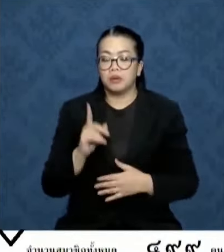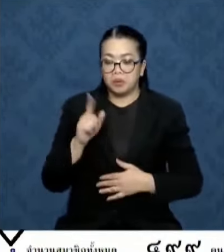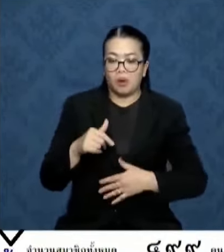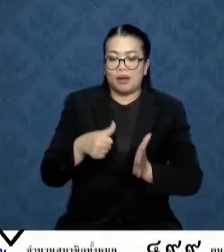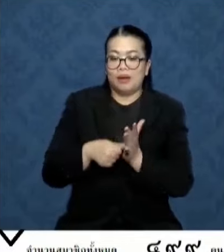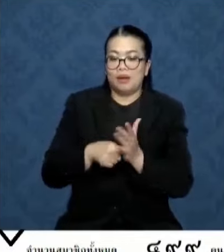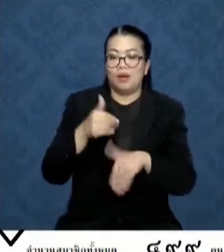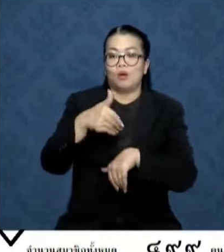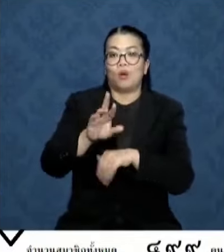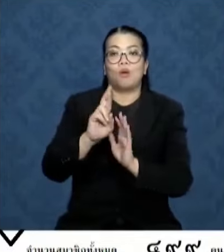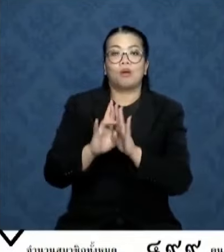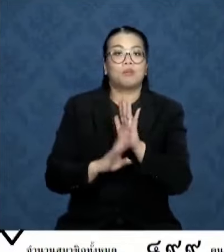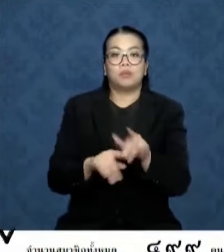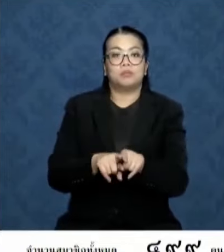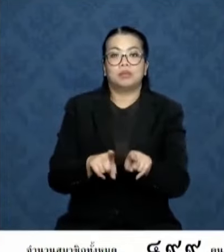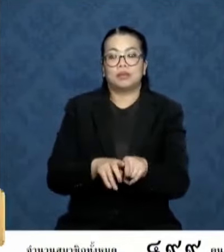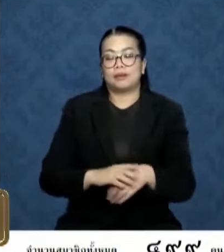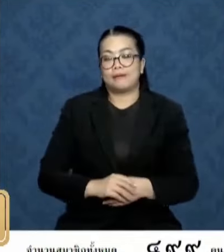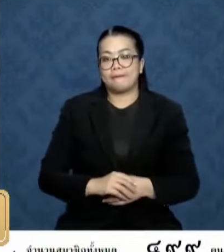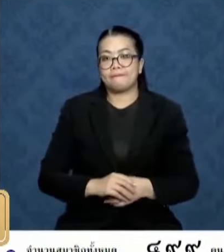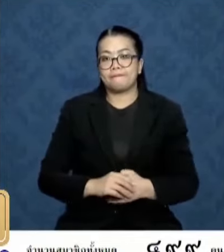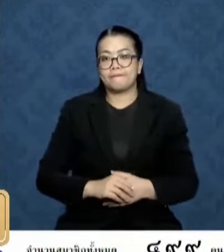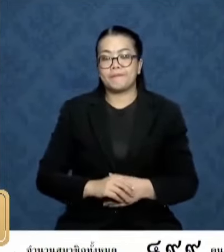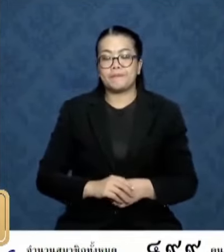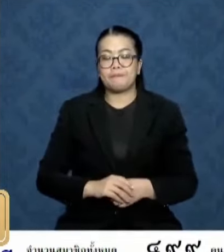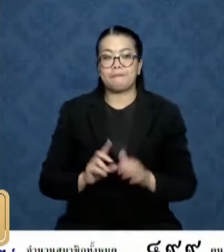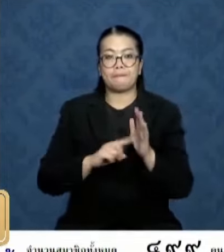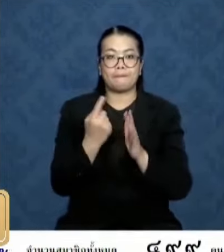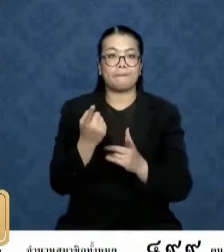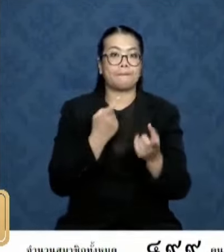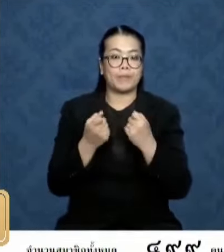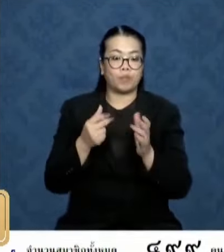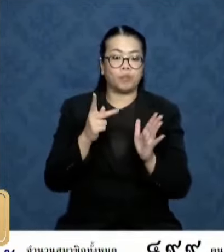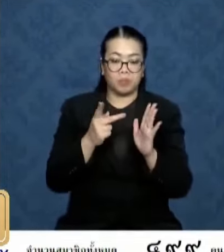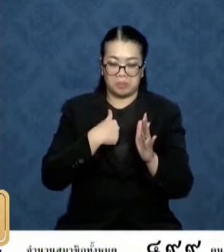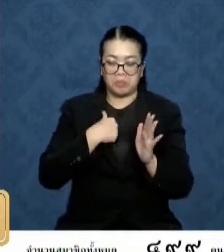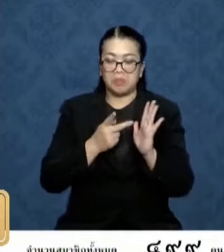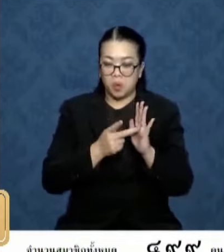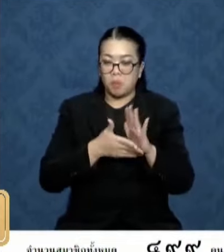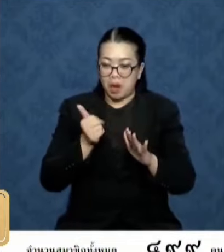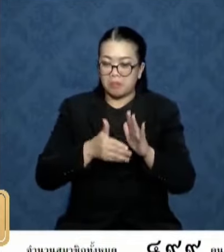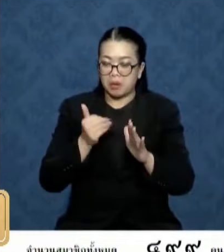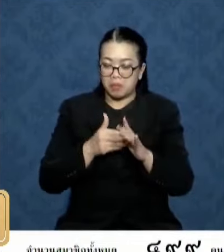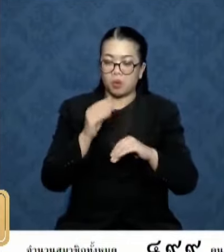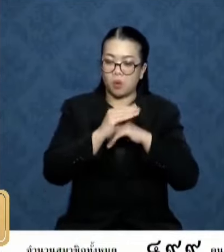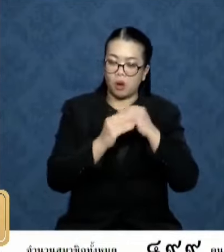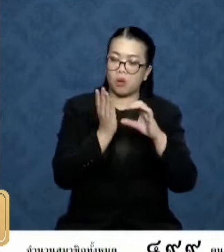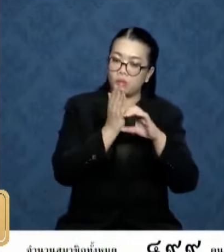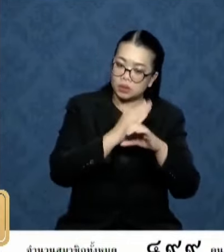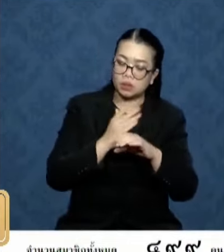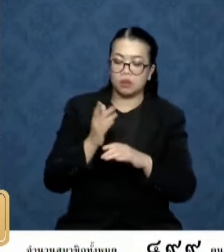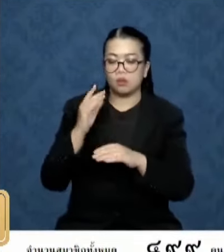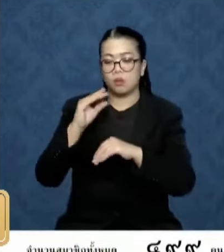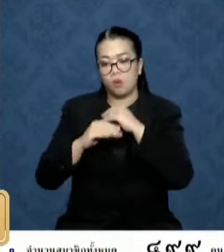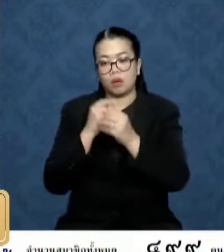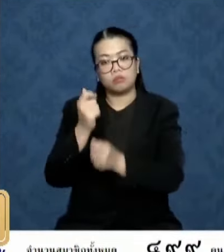ี่นอกระบบกเช่นกครับเขาก็ถามมาวเขาจะกู้ผ่านไหมโงการของอ้อมสิ้นโงกของท.